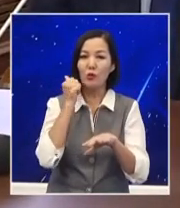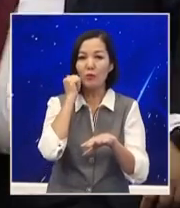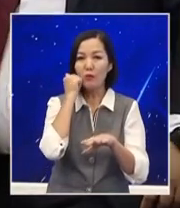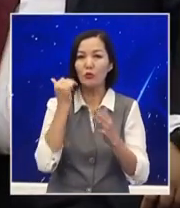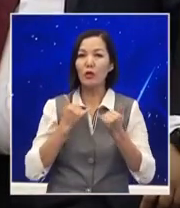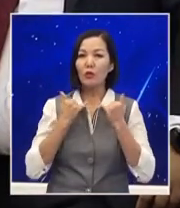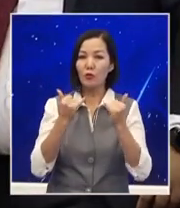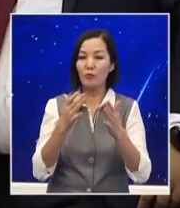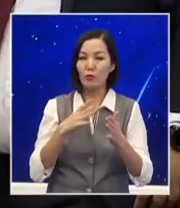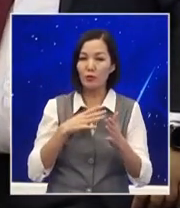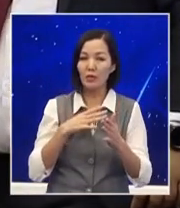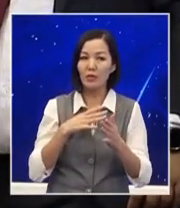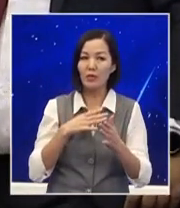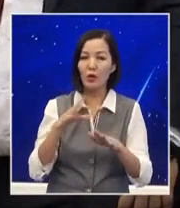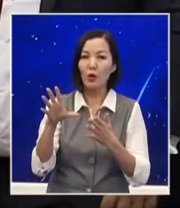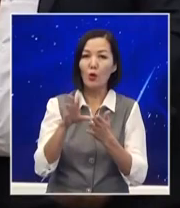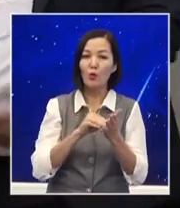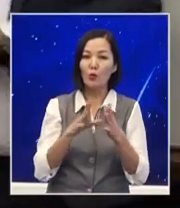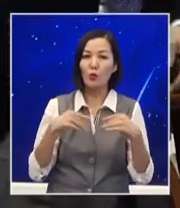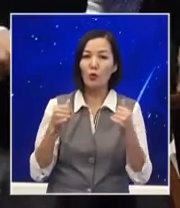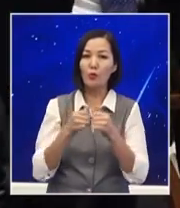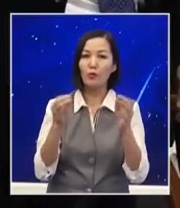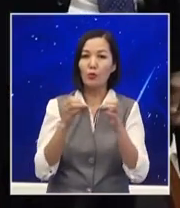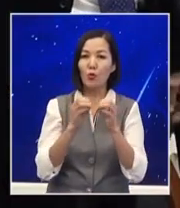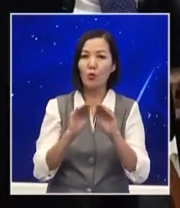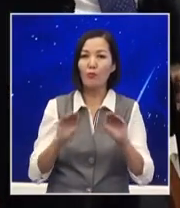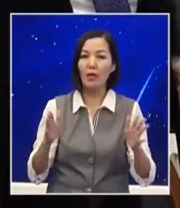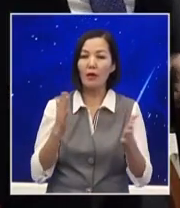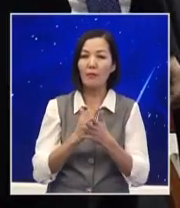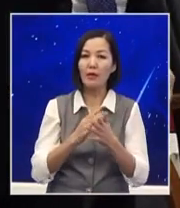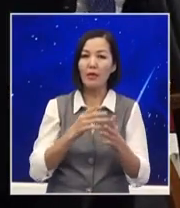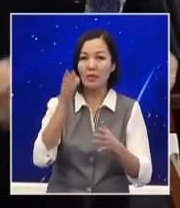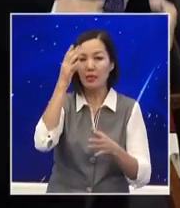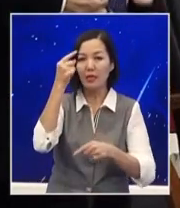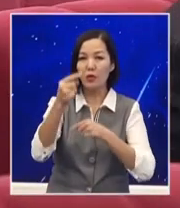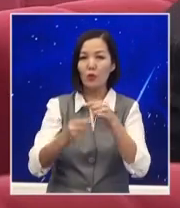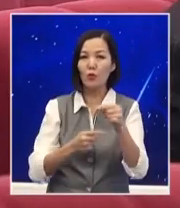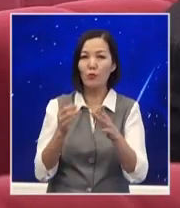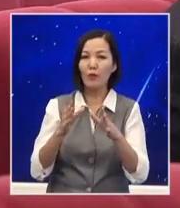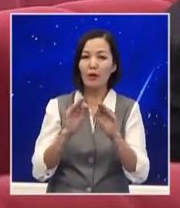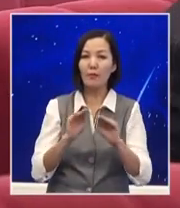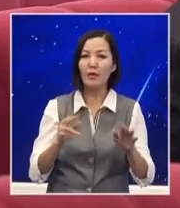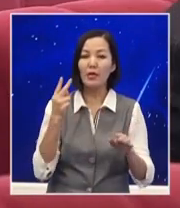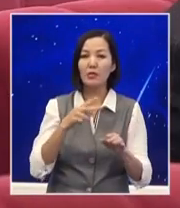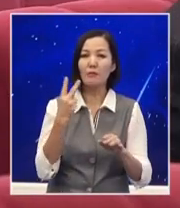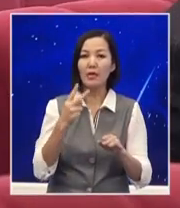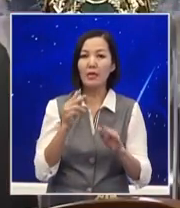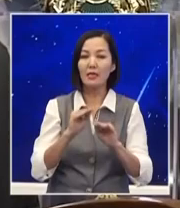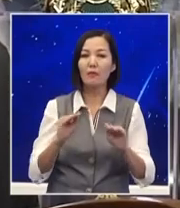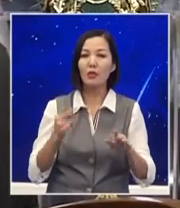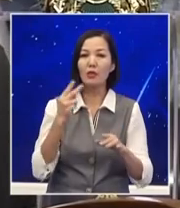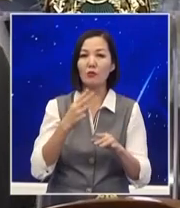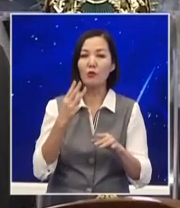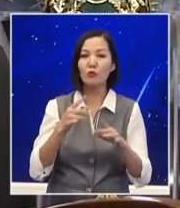құрмет көрсетті. Айта кету керек, үлгілі отбасы 10 балы өмірге әкелді, саналы ұрпақ тәрбиеледі. Бүгінде 22 немере, 23 шөбере көріп